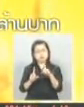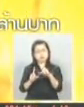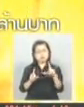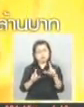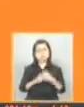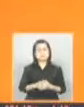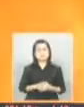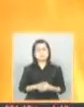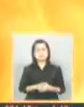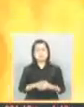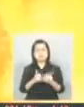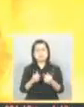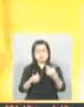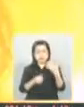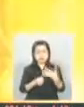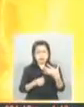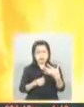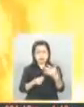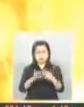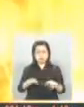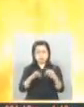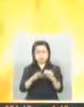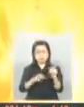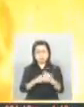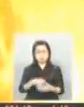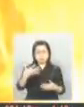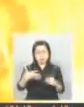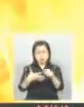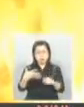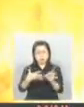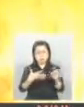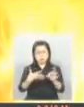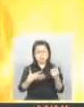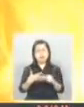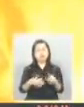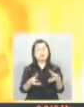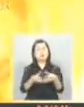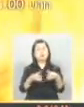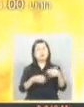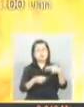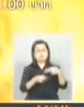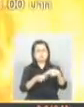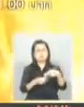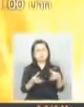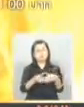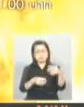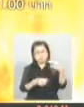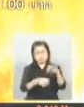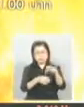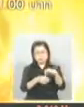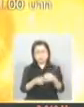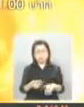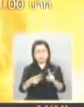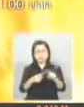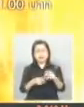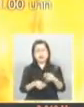1,401 ล้านบาทนะคะ5 อันดับที่ซื้อขายกันสูงที่สุดในวันนี้ค่ะส่วนใหญ่ก็จะเป็นหุ้นในกลุ่มของพลังงานและธนาคารนะคะกลุ่มแรกคือธนาค